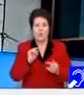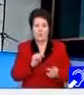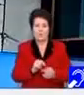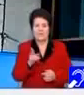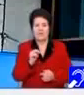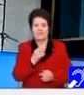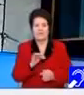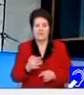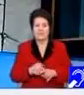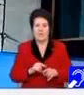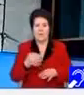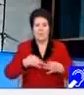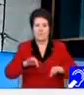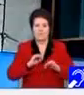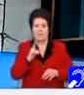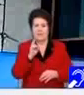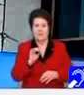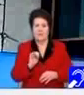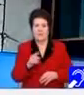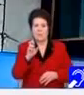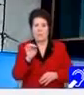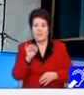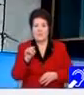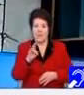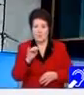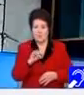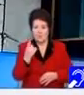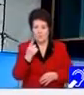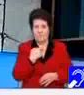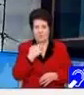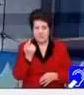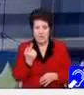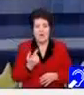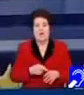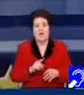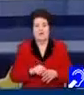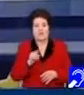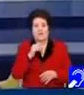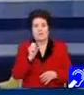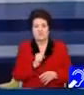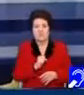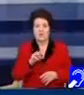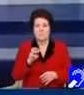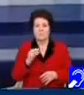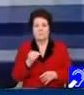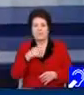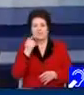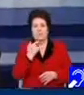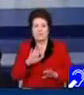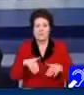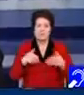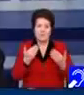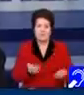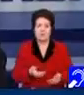ei, procurorul șef al Procuraturii Criulene, Adrian Bordianu, a obținut doar un singur vot. În discursul ei, Angela Motuzoc a menționat că își propune